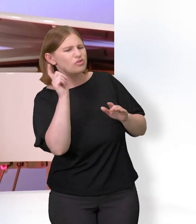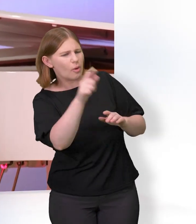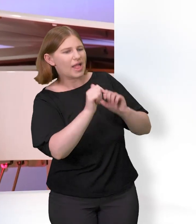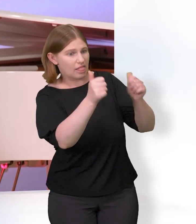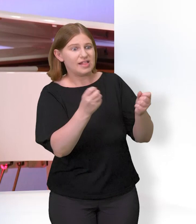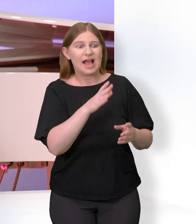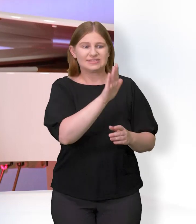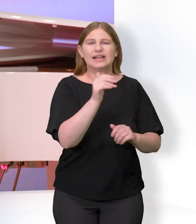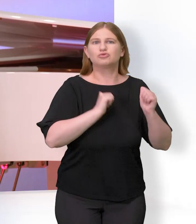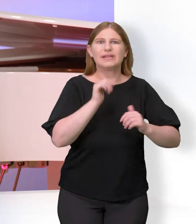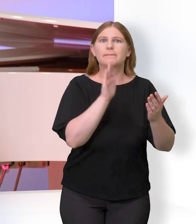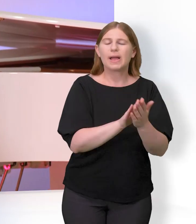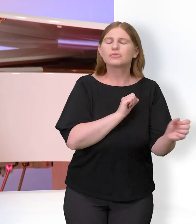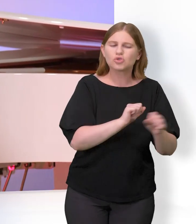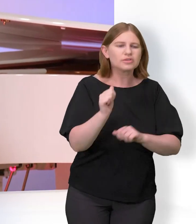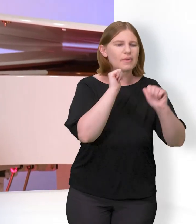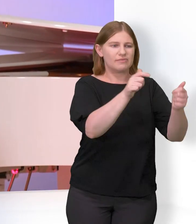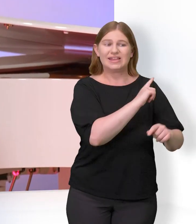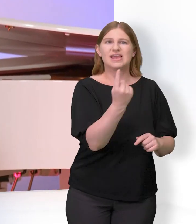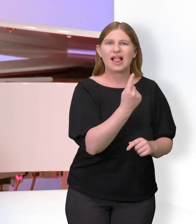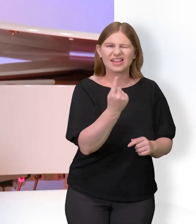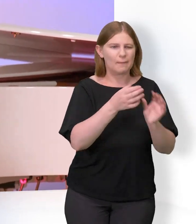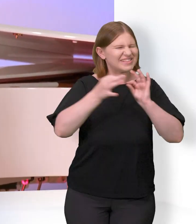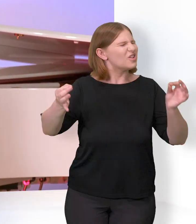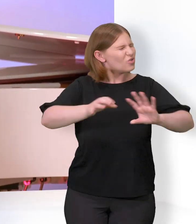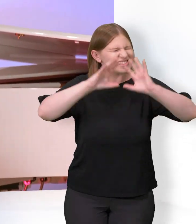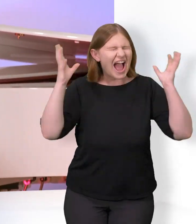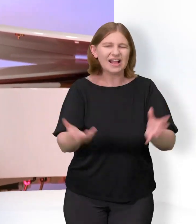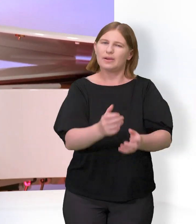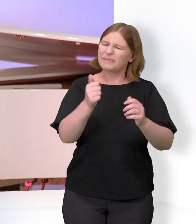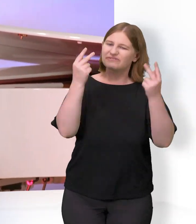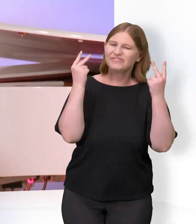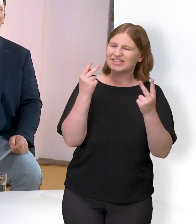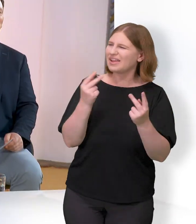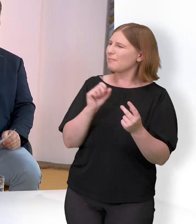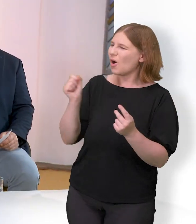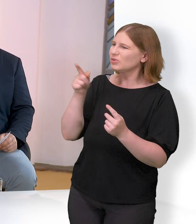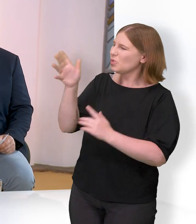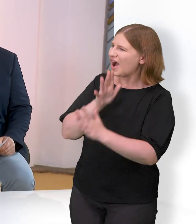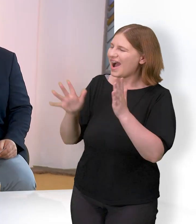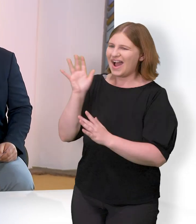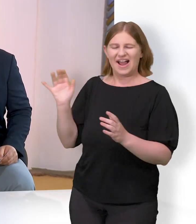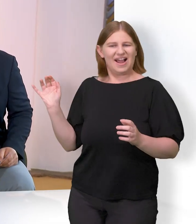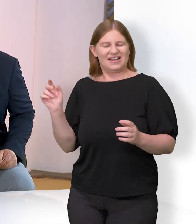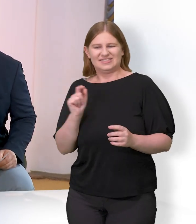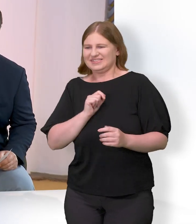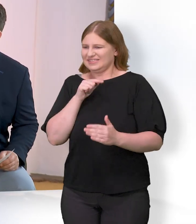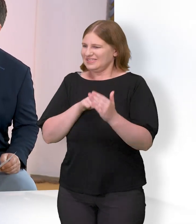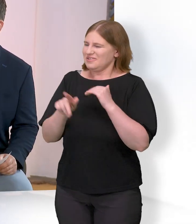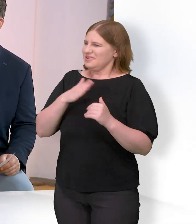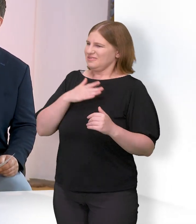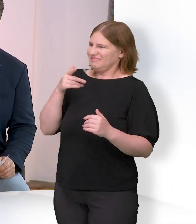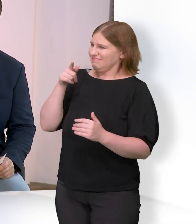nicht alleine. Beziehung ist alles. Noemi, ist total ermutigend, dir zuzuhören. Ich spüre richtig, wie mein